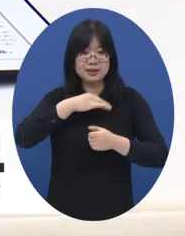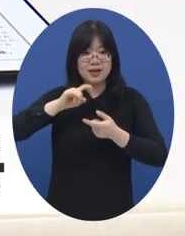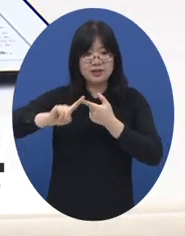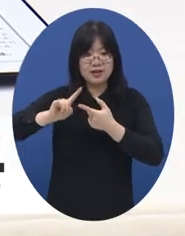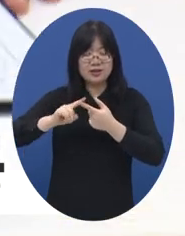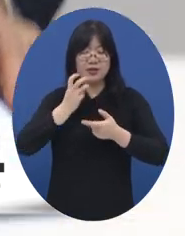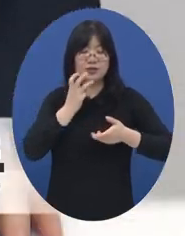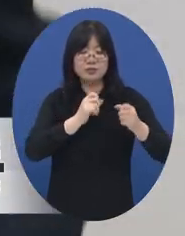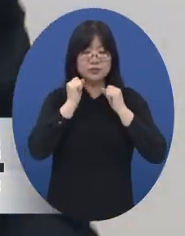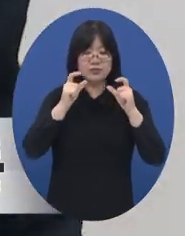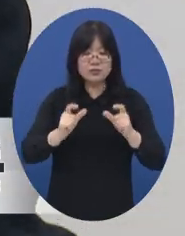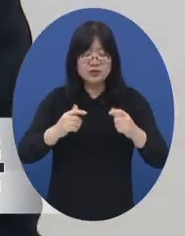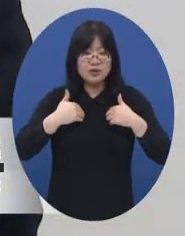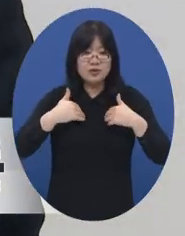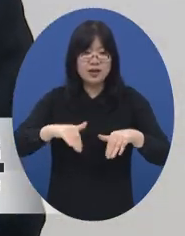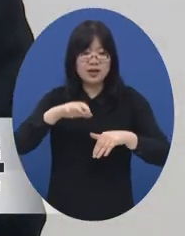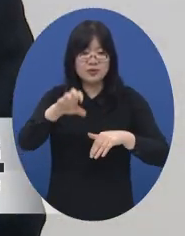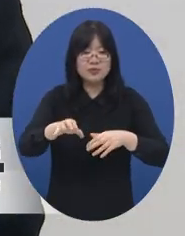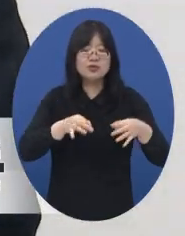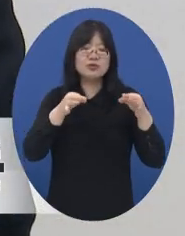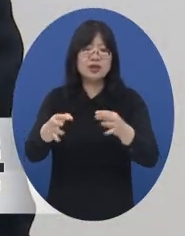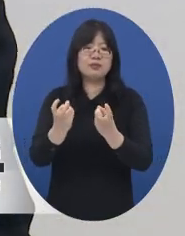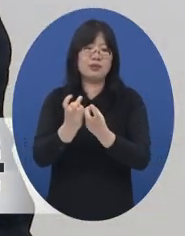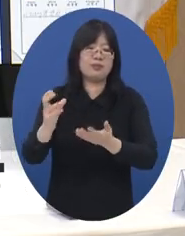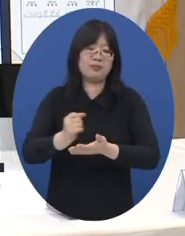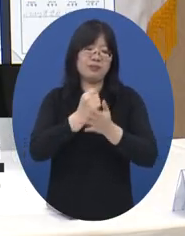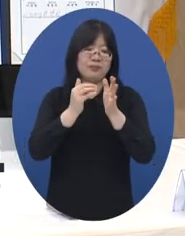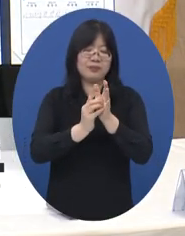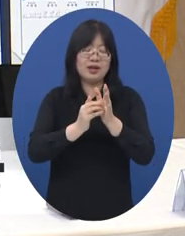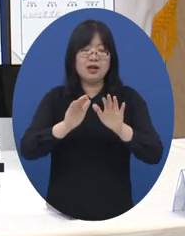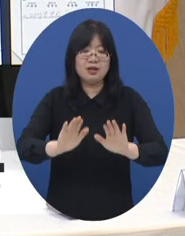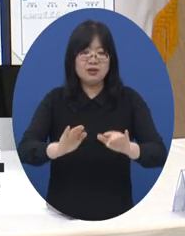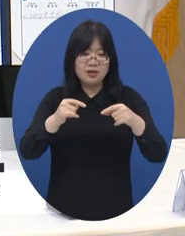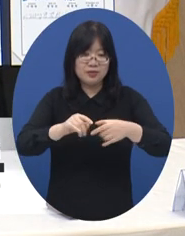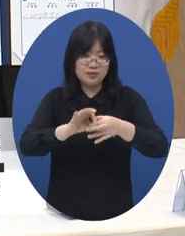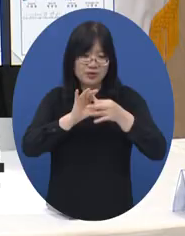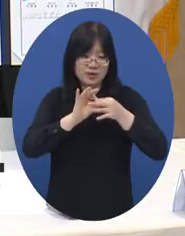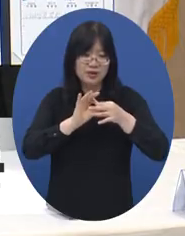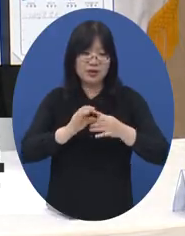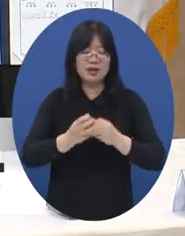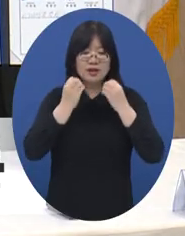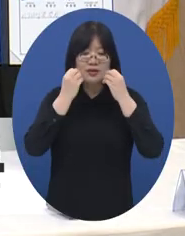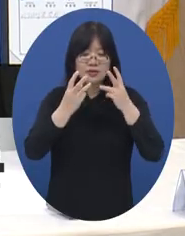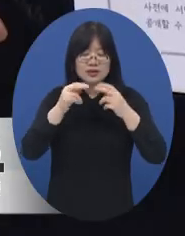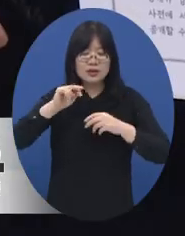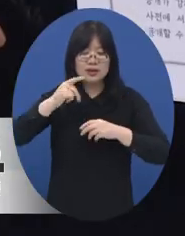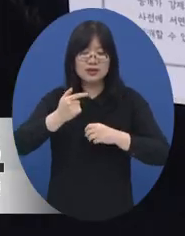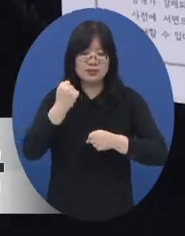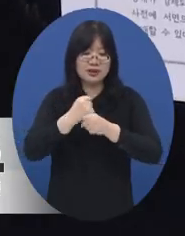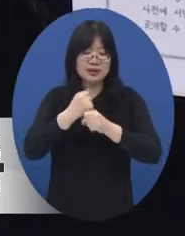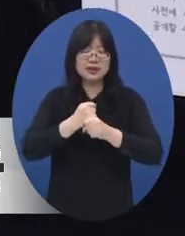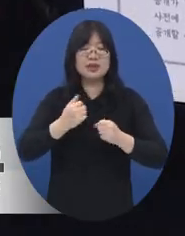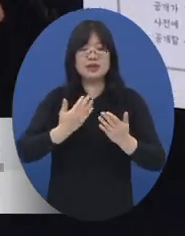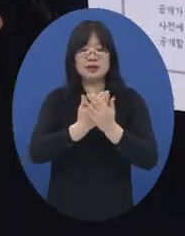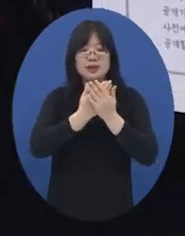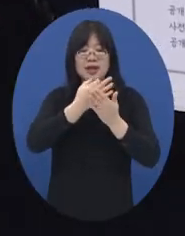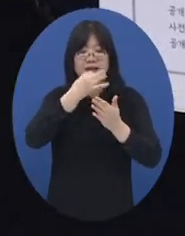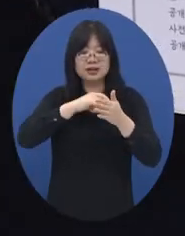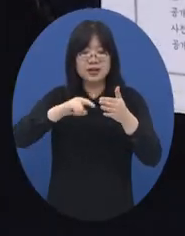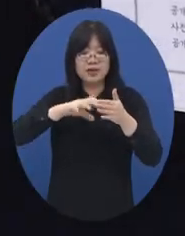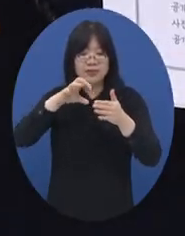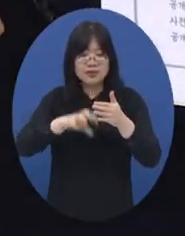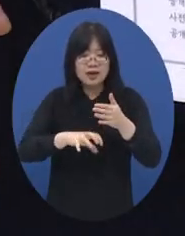이익을 경기북부 등 열악한 상단에 투자하는 방식입니다 이번 협약으로 평택 신규 상단에서 발생하는 개발이 일 가운데